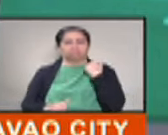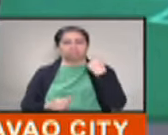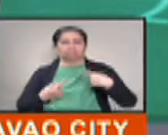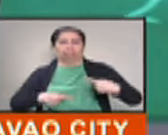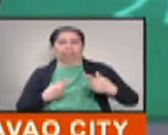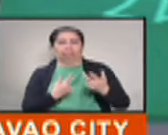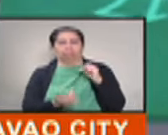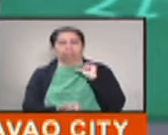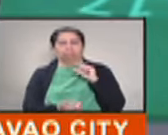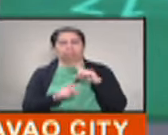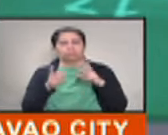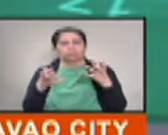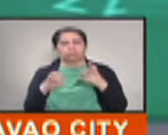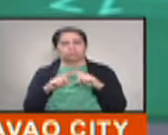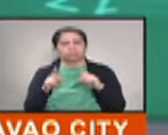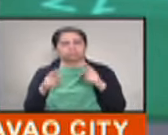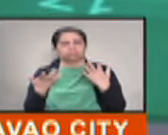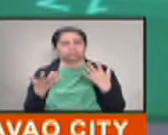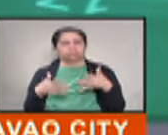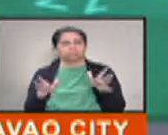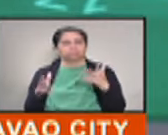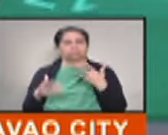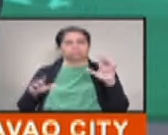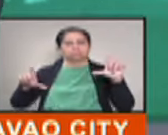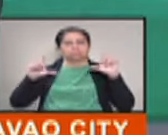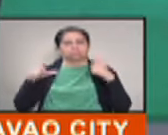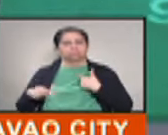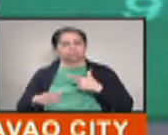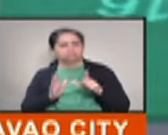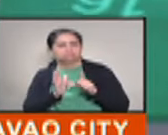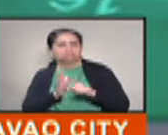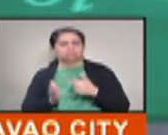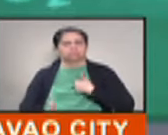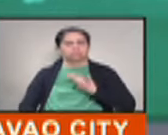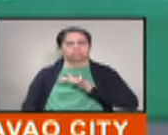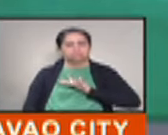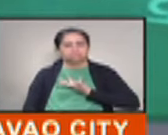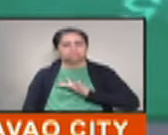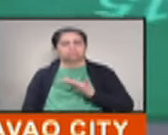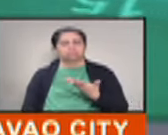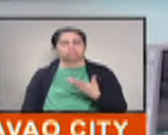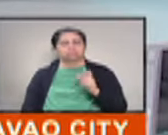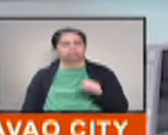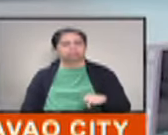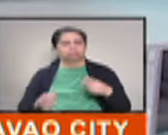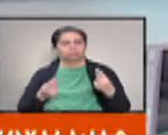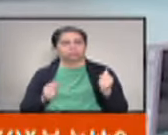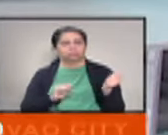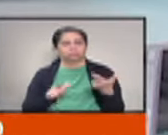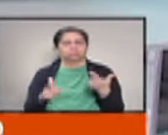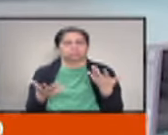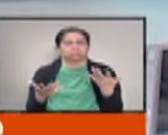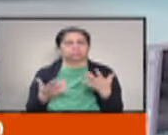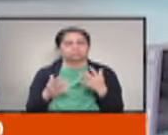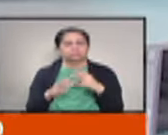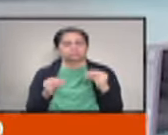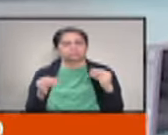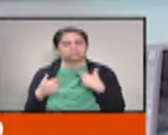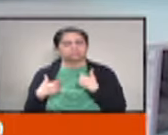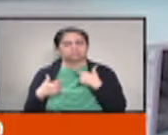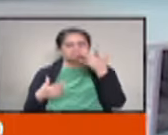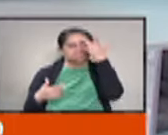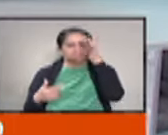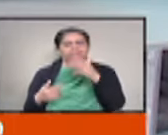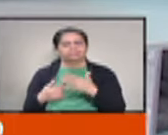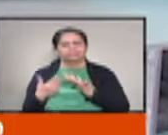magpatalo. Because they want to let everybody know na abogado ako, diba? Kaya ko to lahat at ako ang